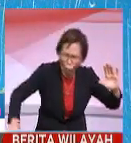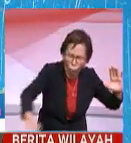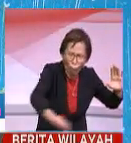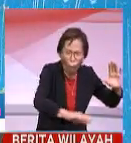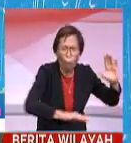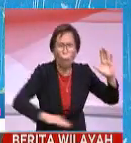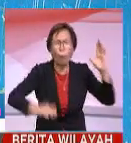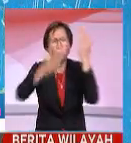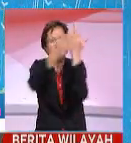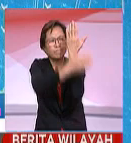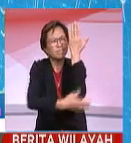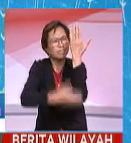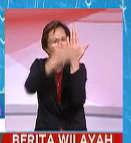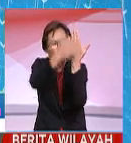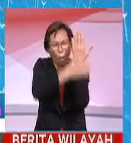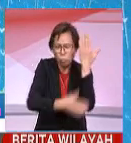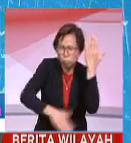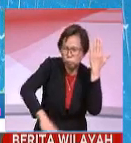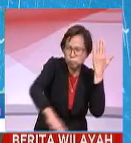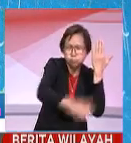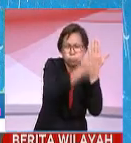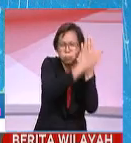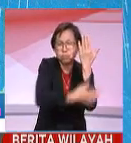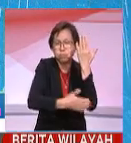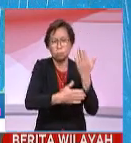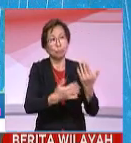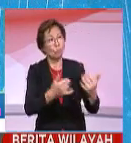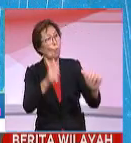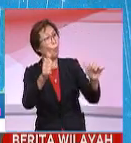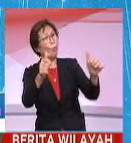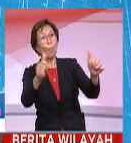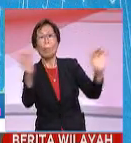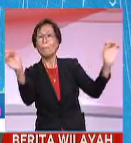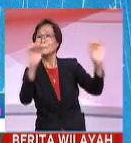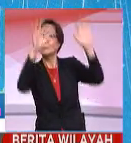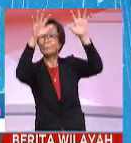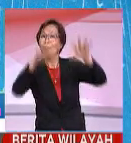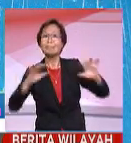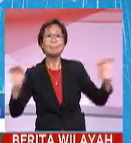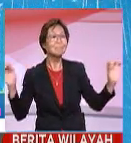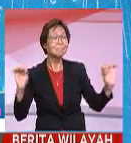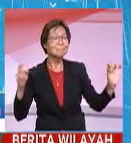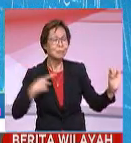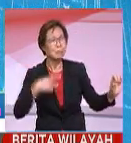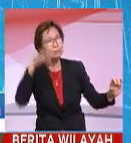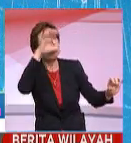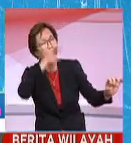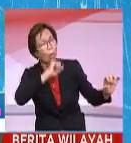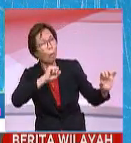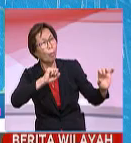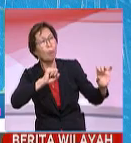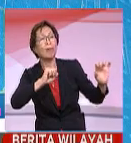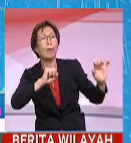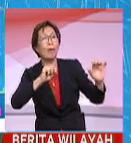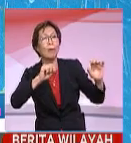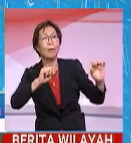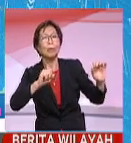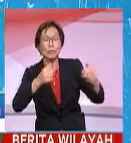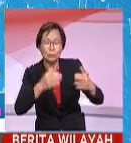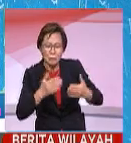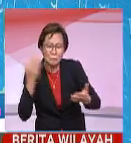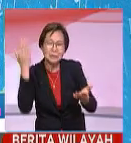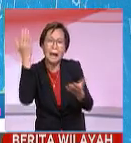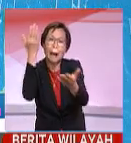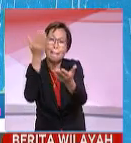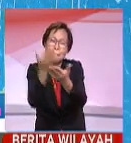kawasan di semenanjung Malaysia masih lagi berada dalam keadaan baik dan tiada hujan, dan kami jangkakan keadaan ini boleh berlanjutan sehingga